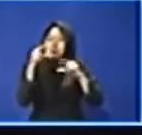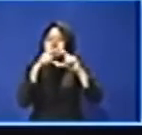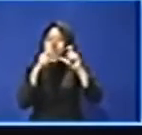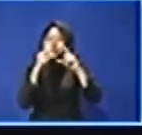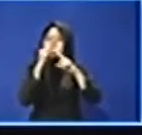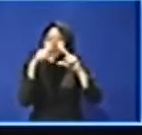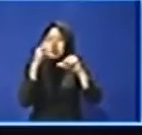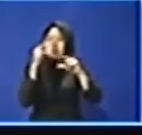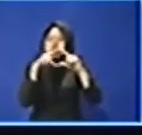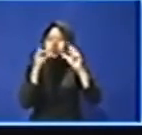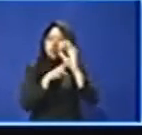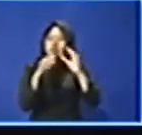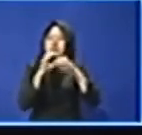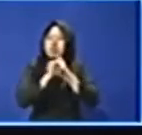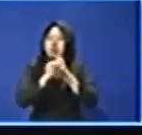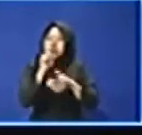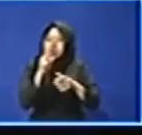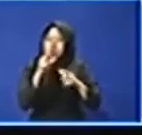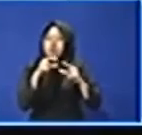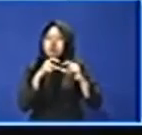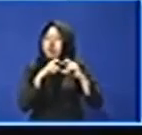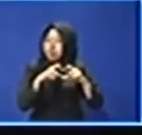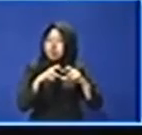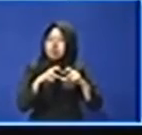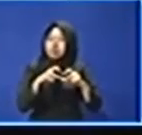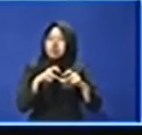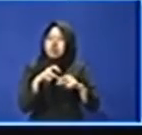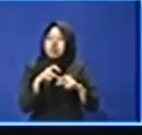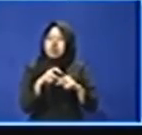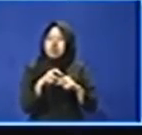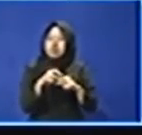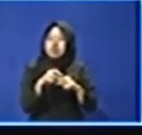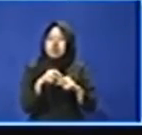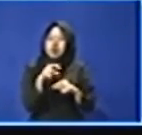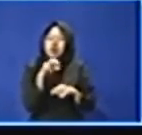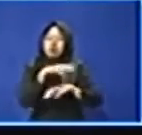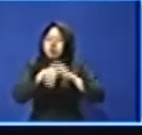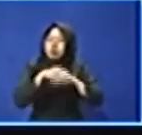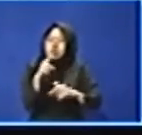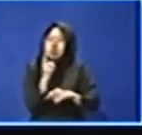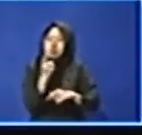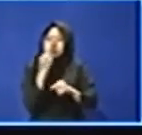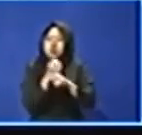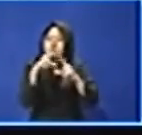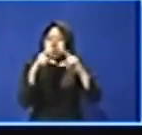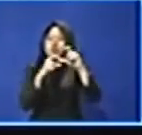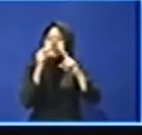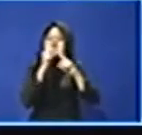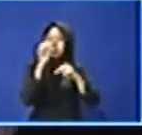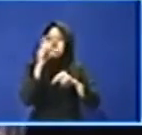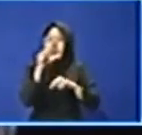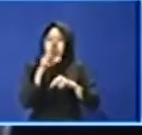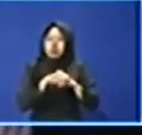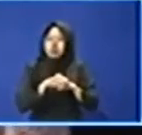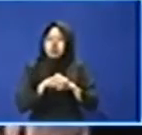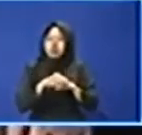Salam satu hati dari kami dan volt l Hai corwen trust fall Salam satu hati